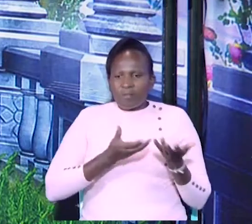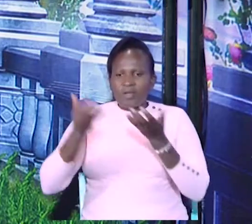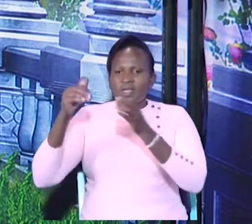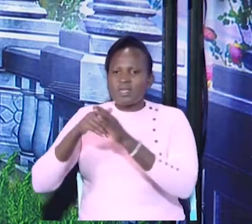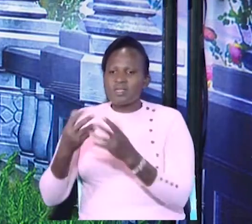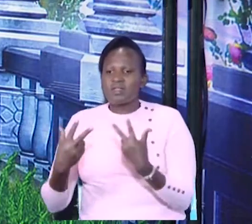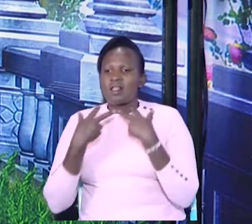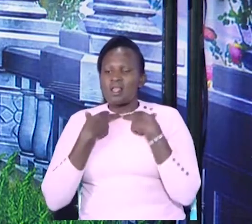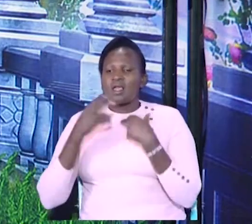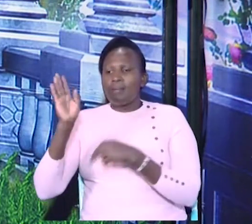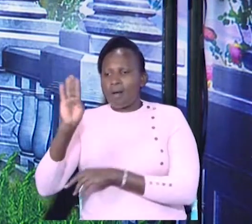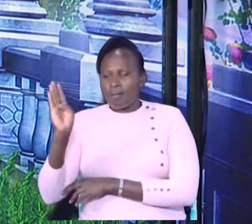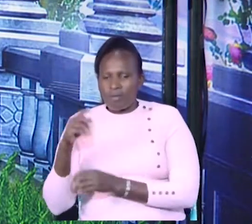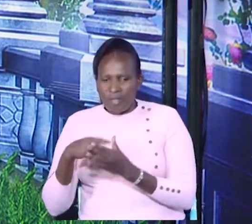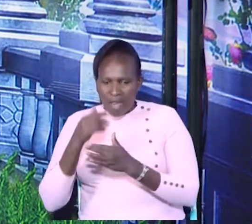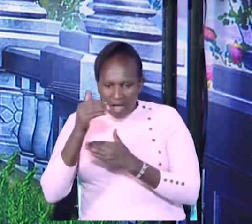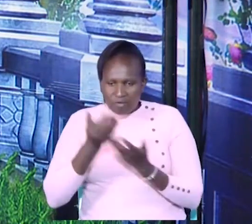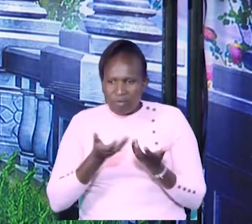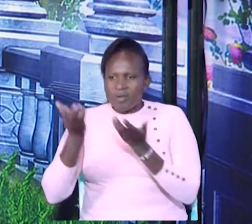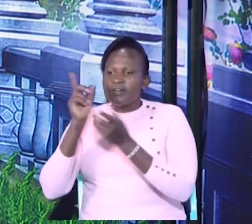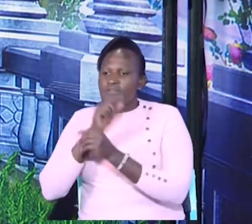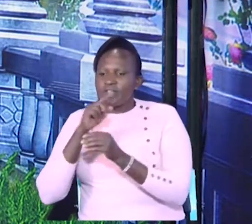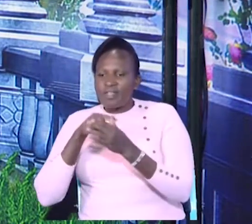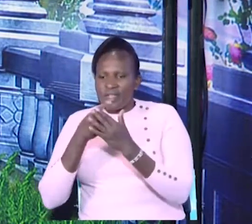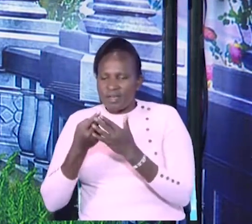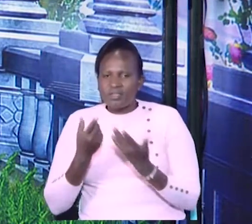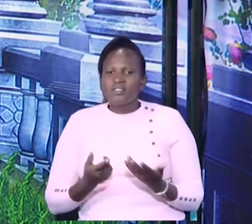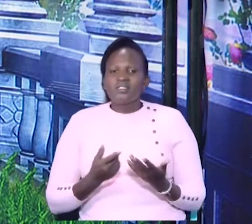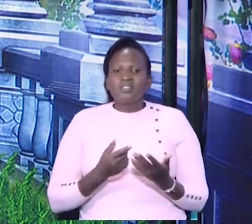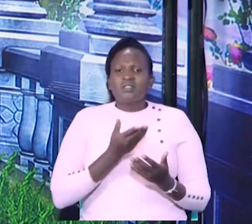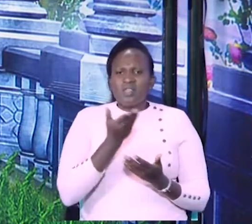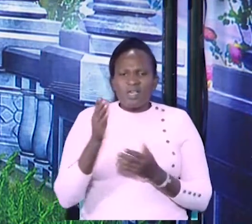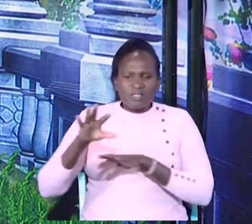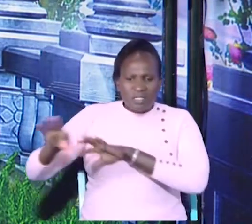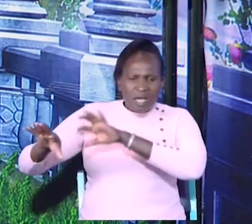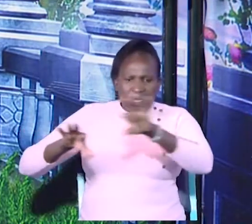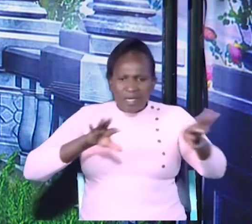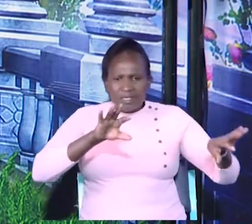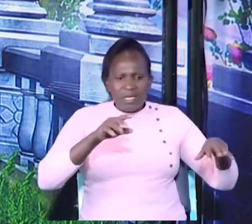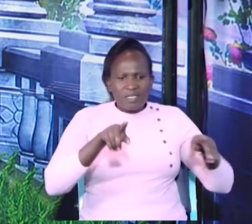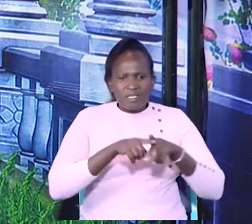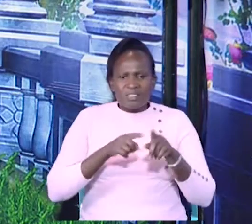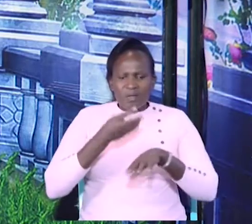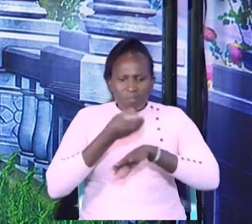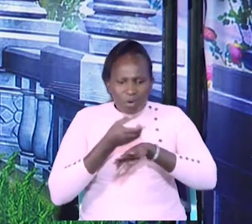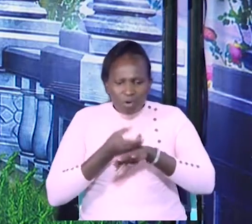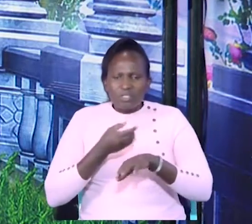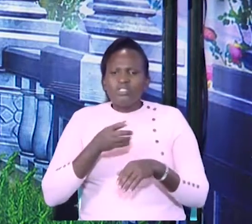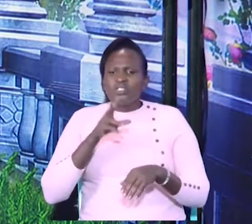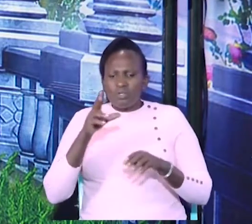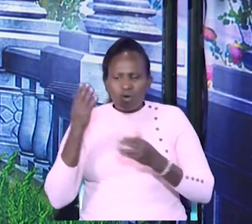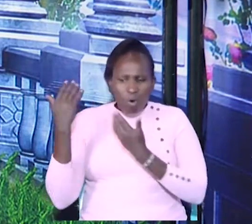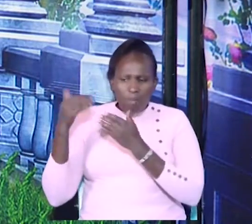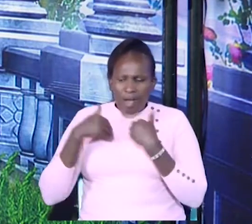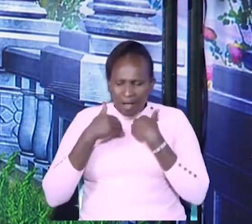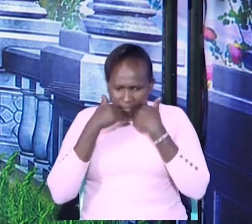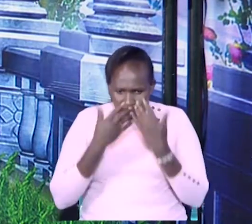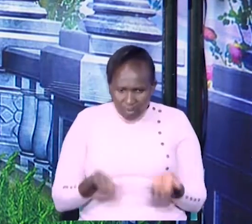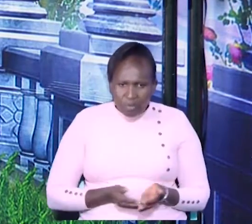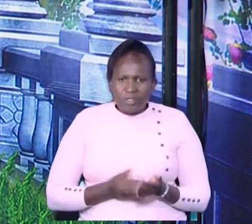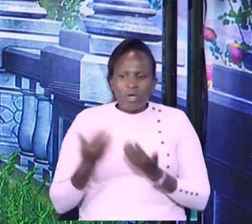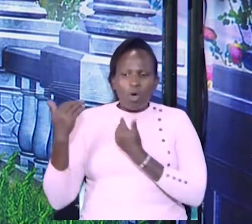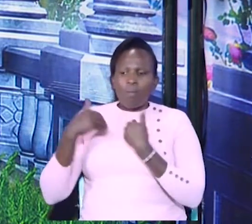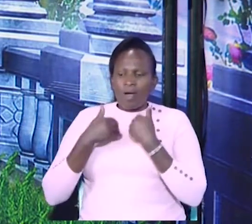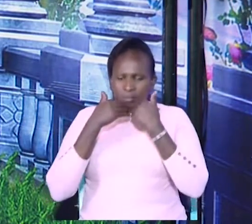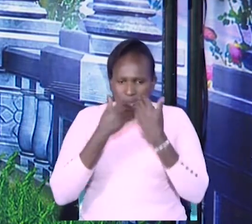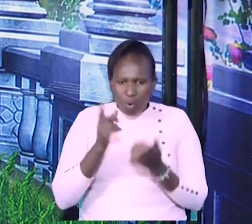pale Babiloni. Na baada ya kupelekwa pale Babiloni, walikuwa scattered like those bones. So there was no hope. Hawakuwa na matumaini